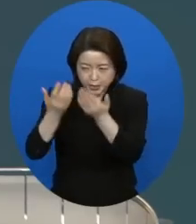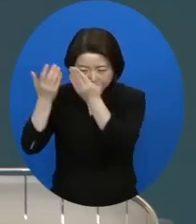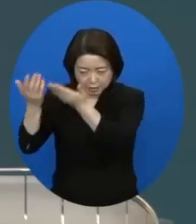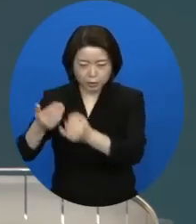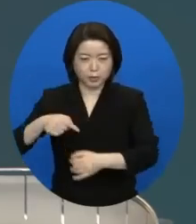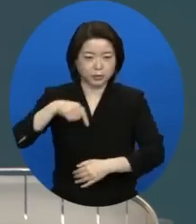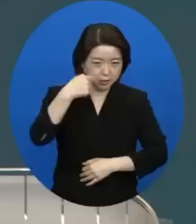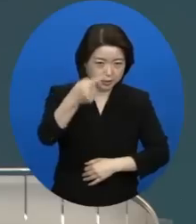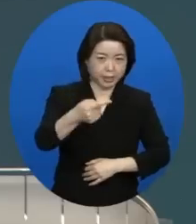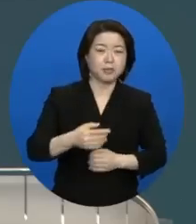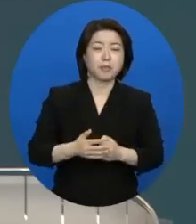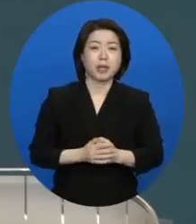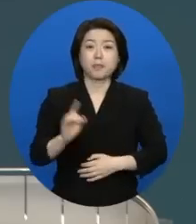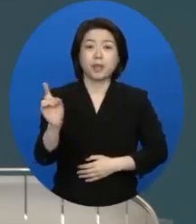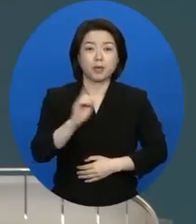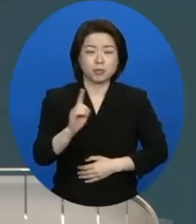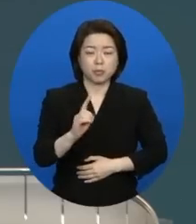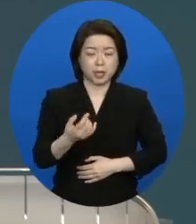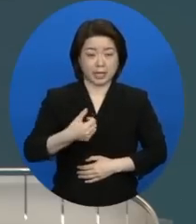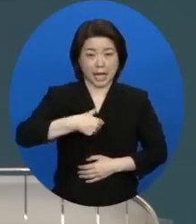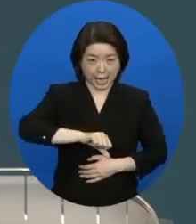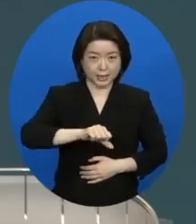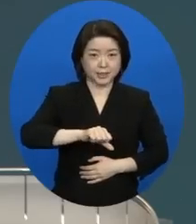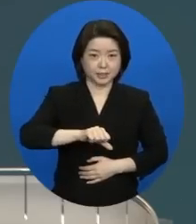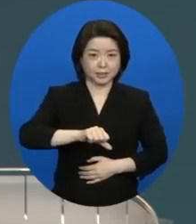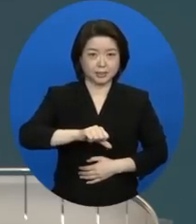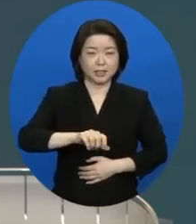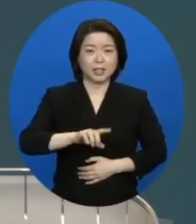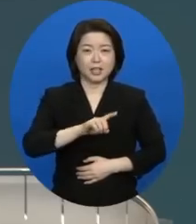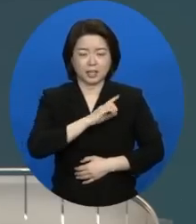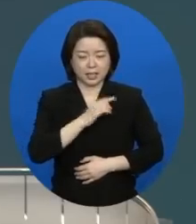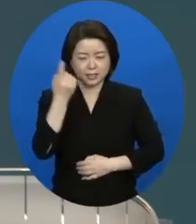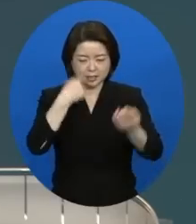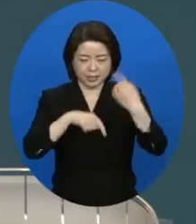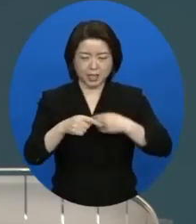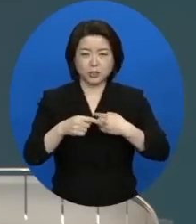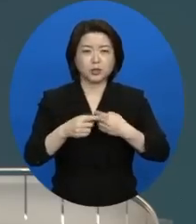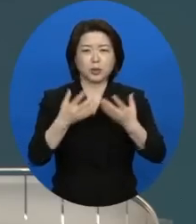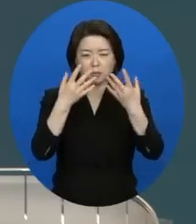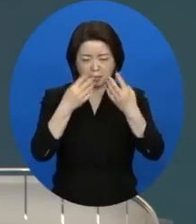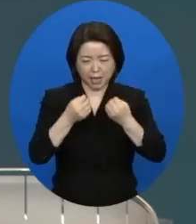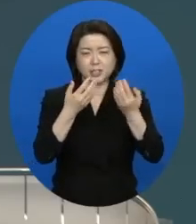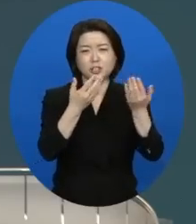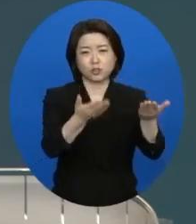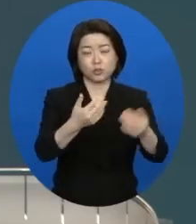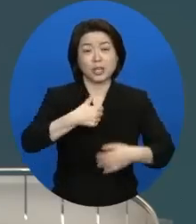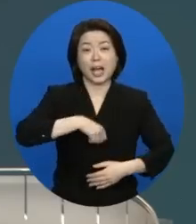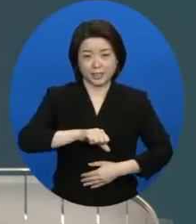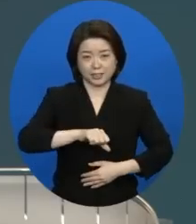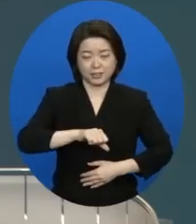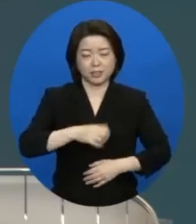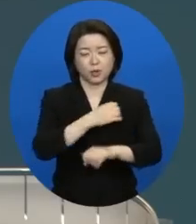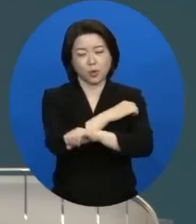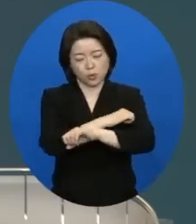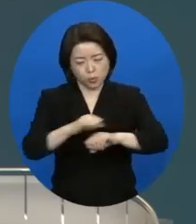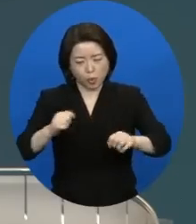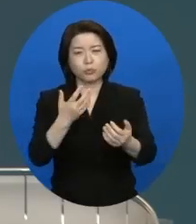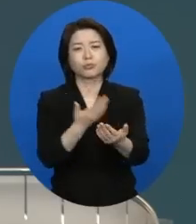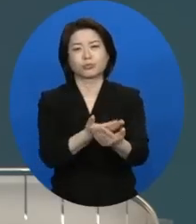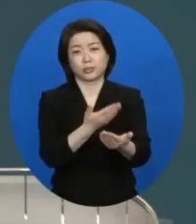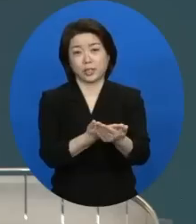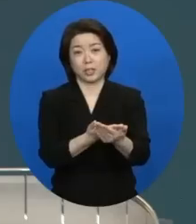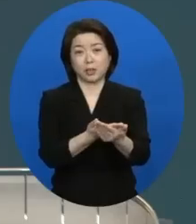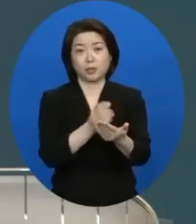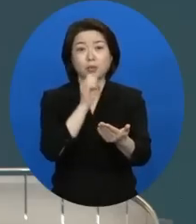그리고 무엇보다 아들에게, 가장 상처를 많이 받았을 아들에게 용서를 구했대요.